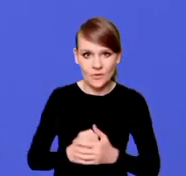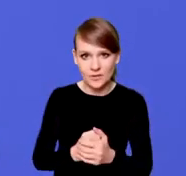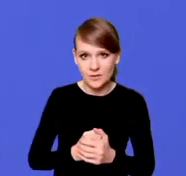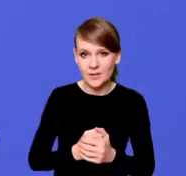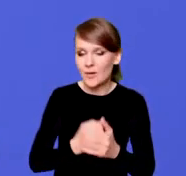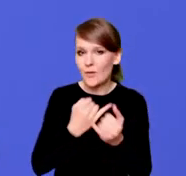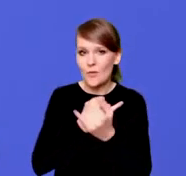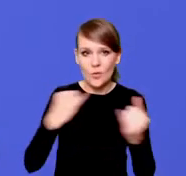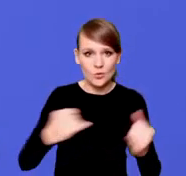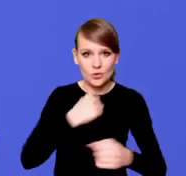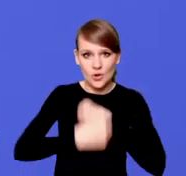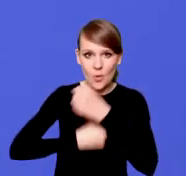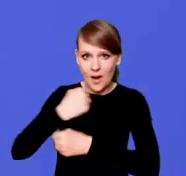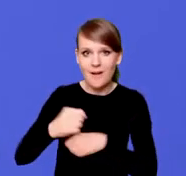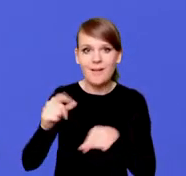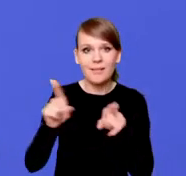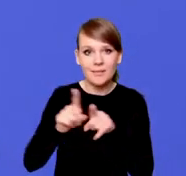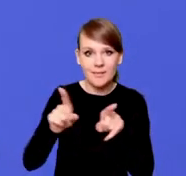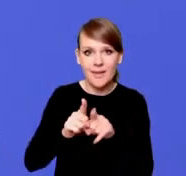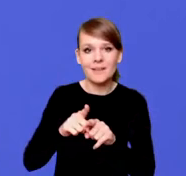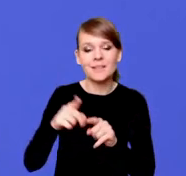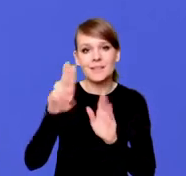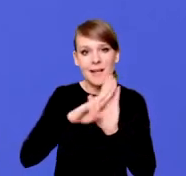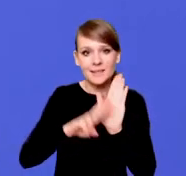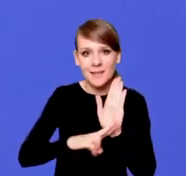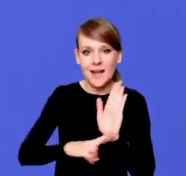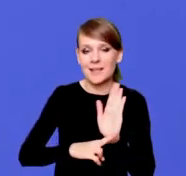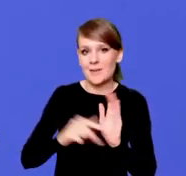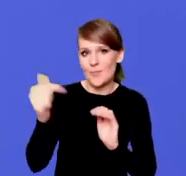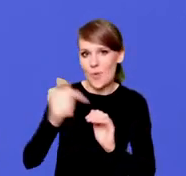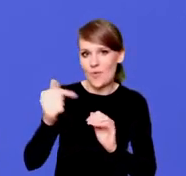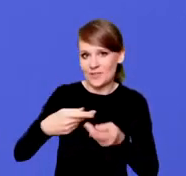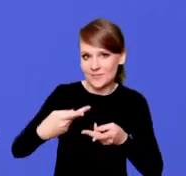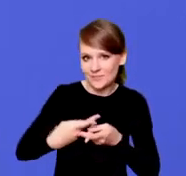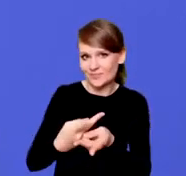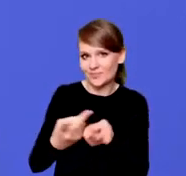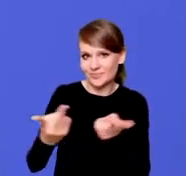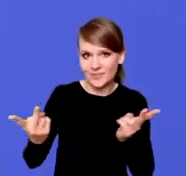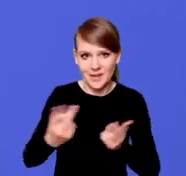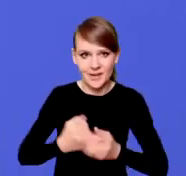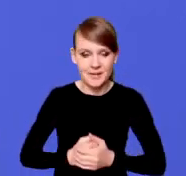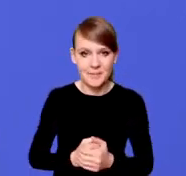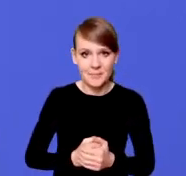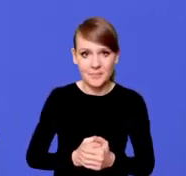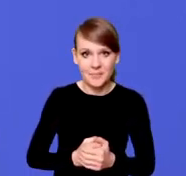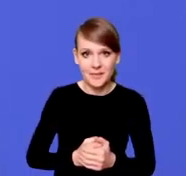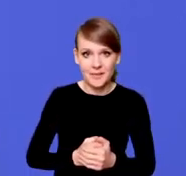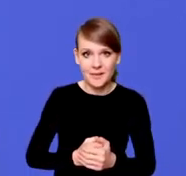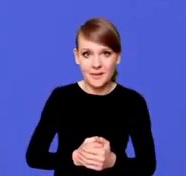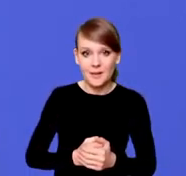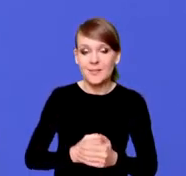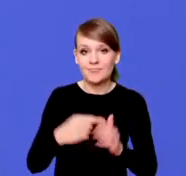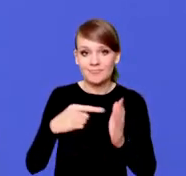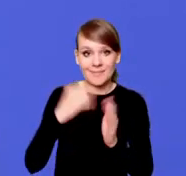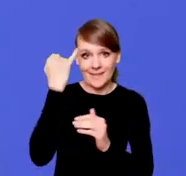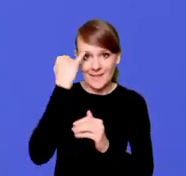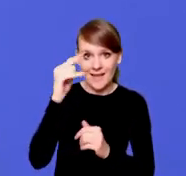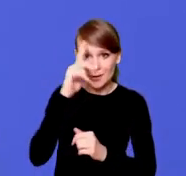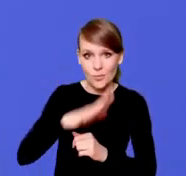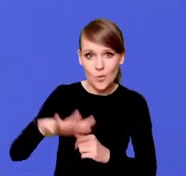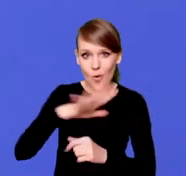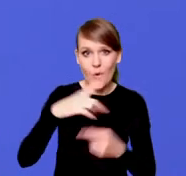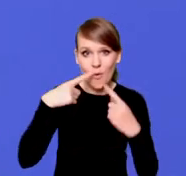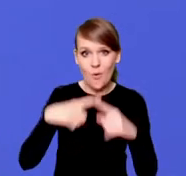działalności oraz upowszechniania tych zasad wśród interesariuszy. Po latach wdrażania idei społecznej odpowiedzialności